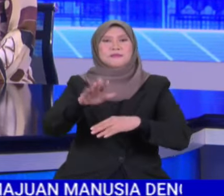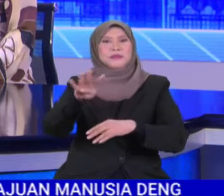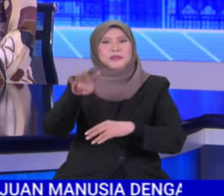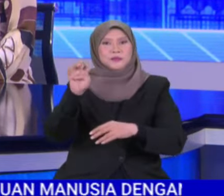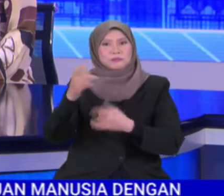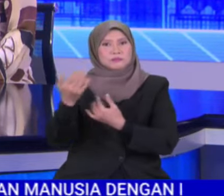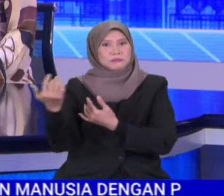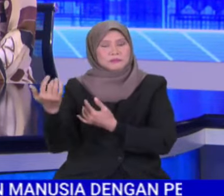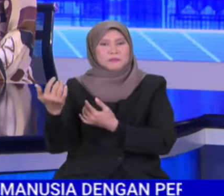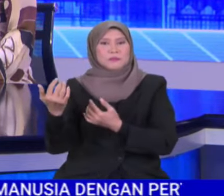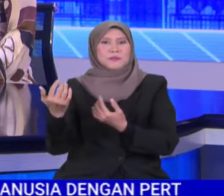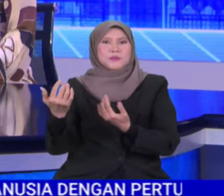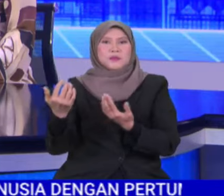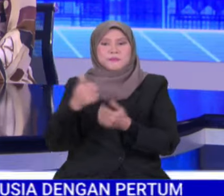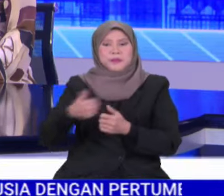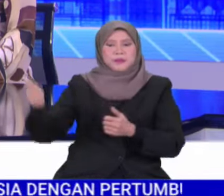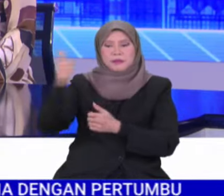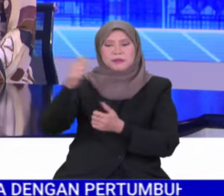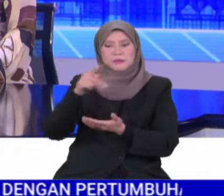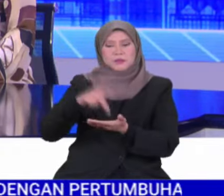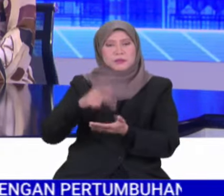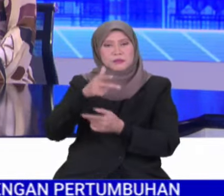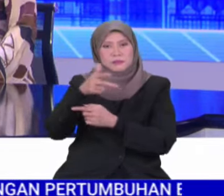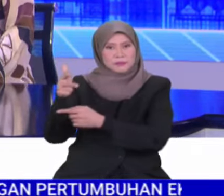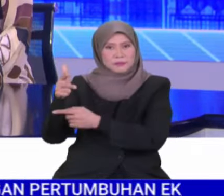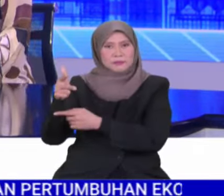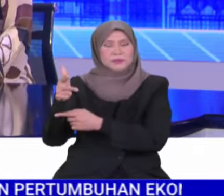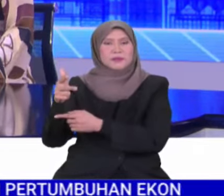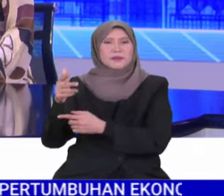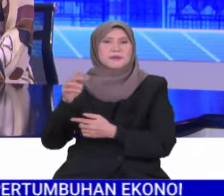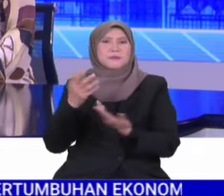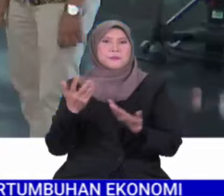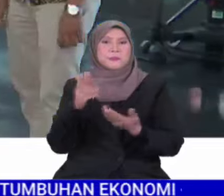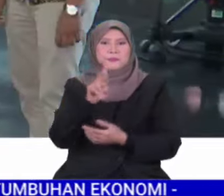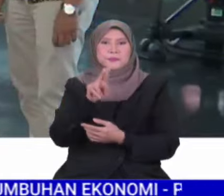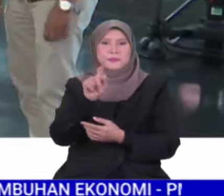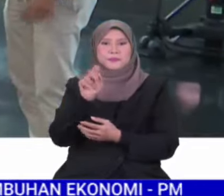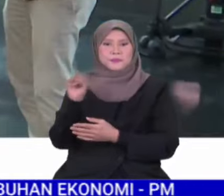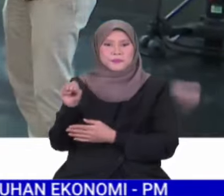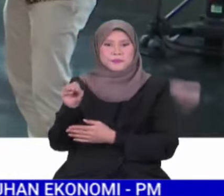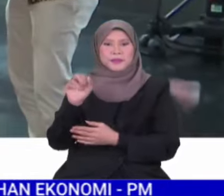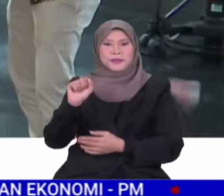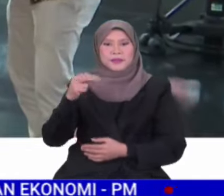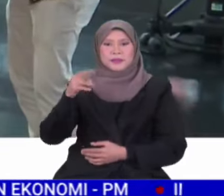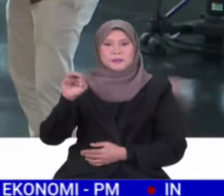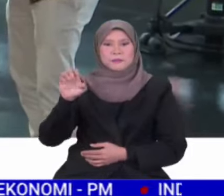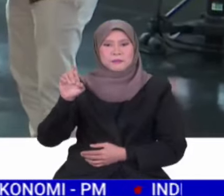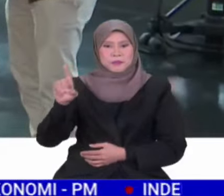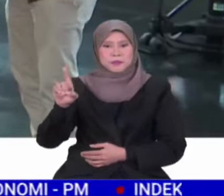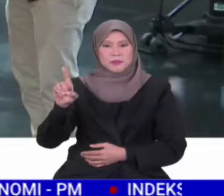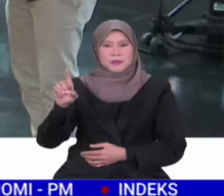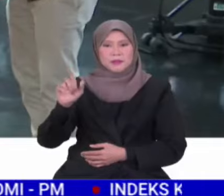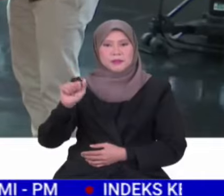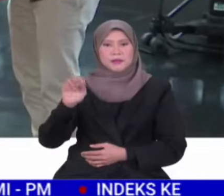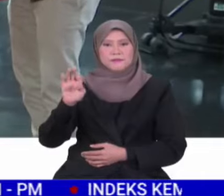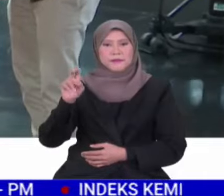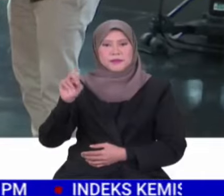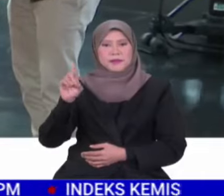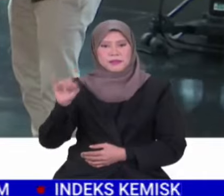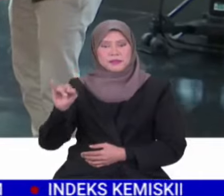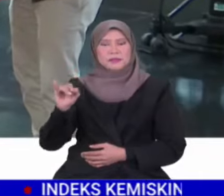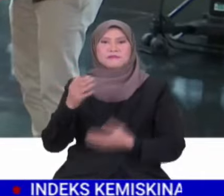terlibat. Jelas Pengarah Bahagian Pusat Siaran dan Kawalan Rangkaian Multichannel RTM, Ahmad Afandi Abu Hasim, selain